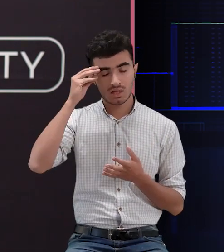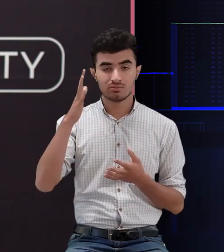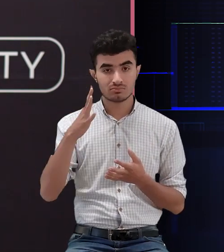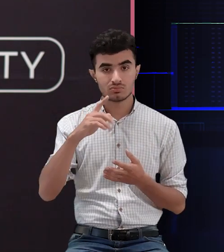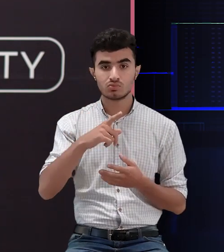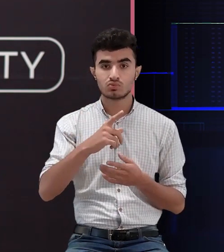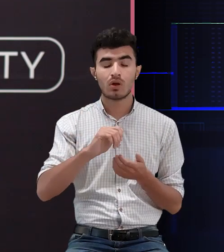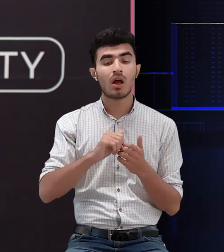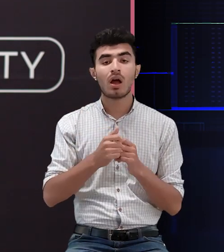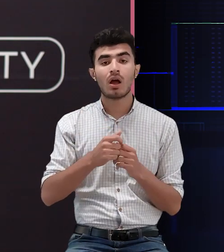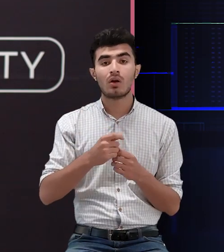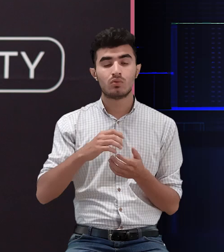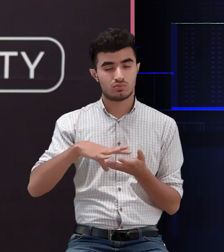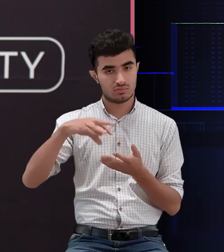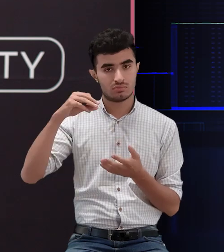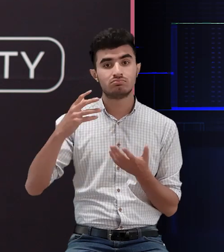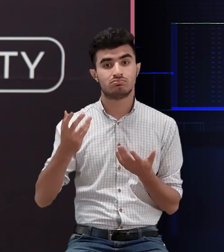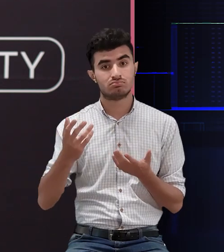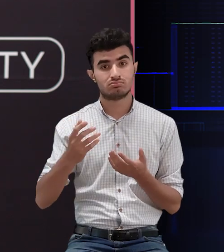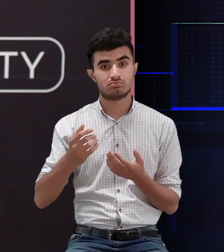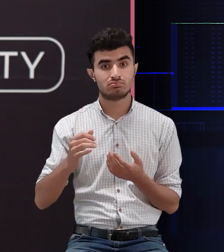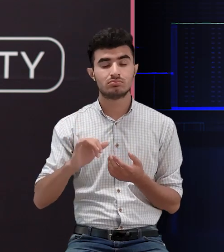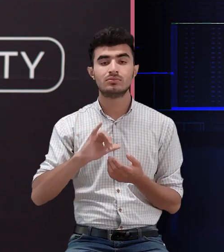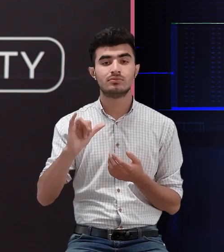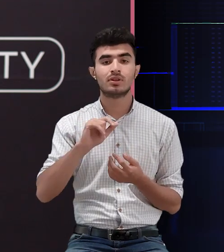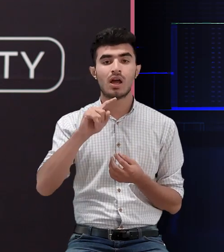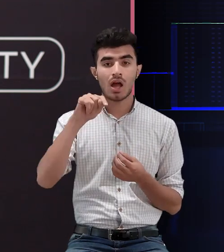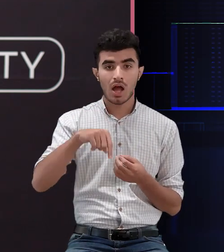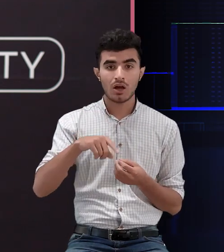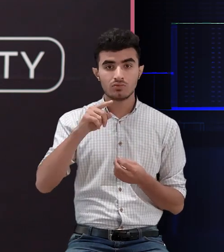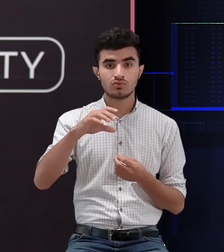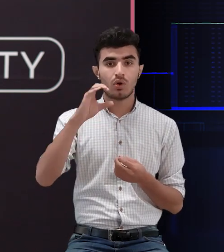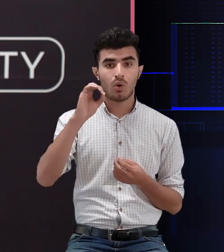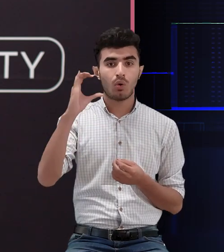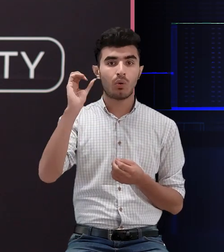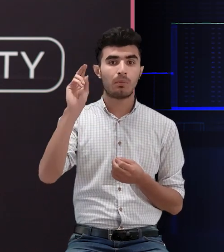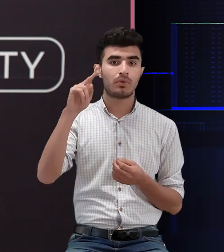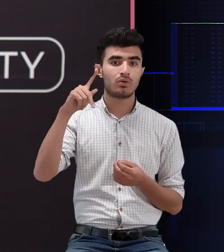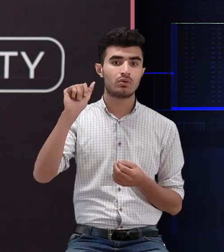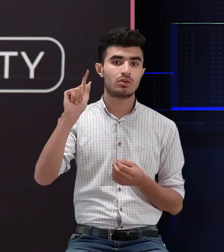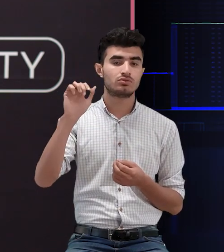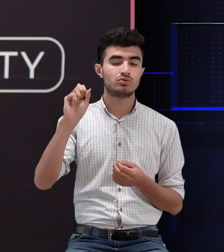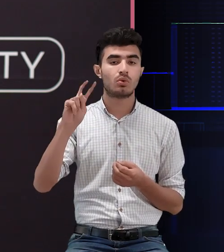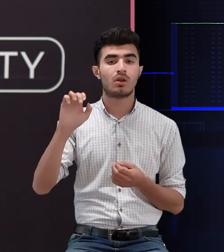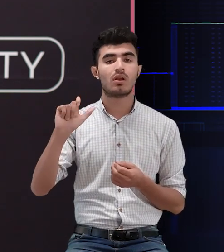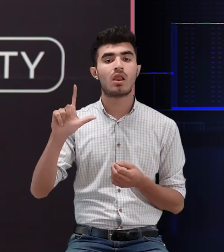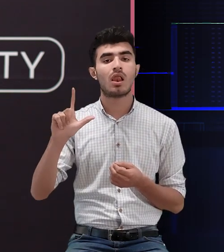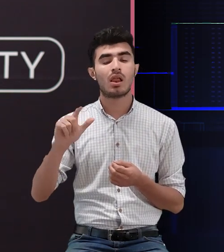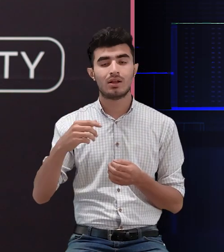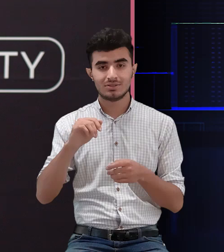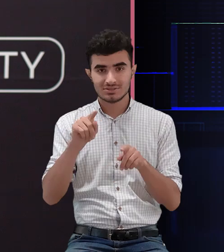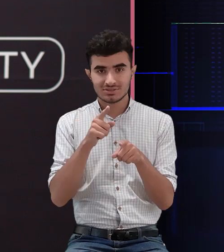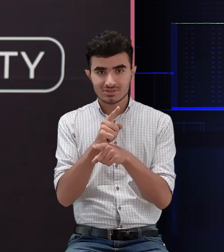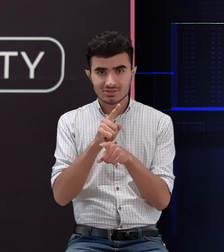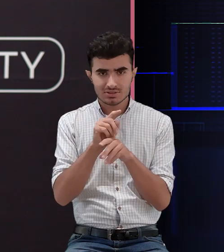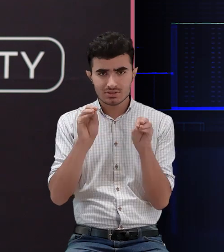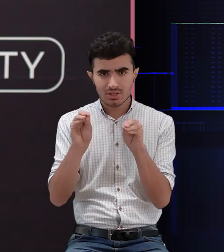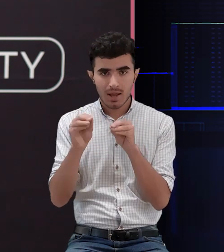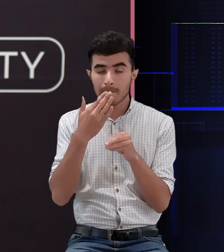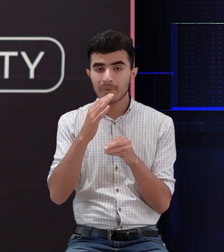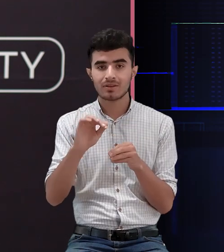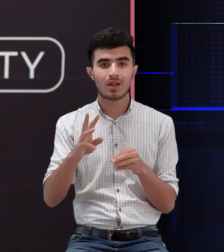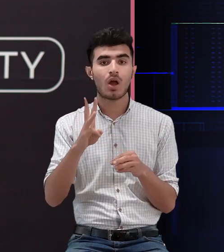क्या चाहिए. Other than that, there is occupational therapy. Occupational therapy is basically motor